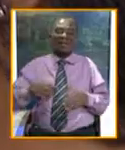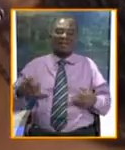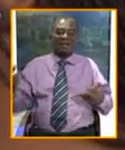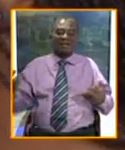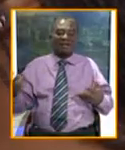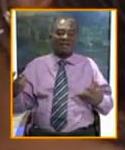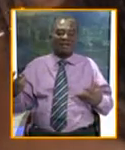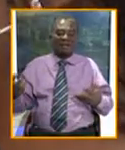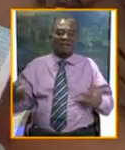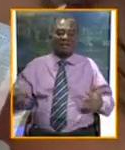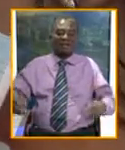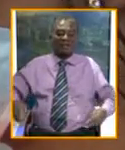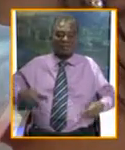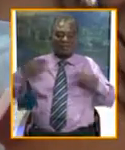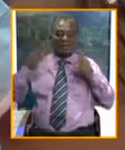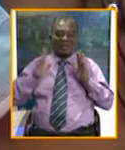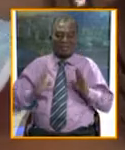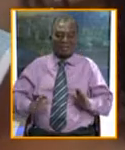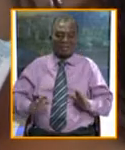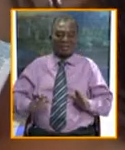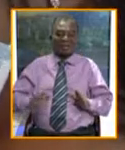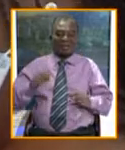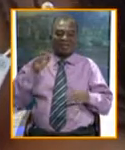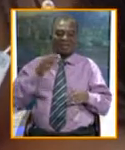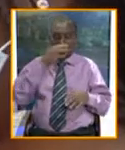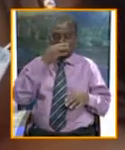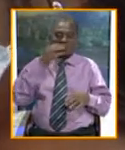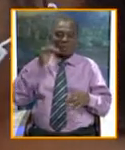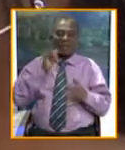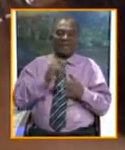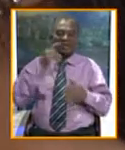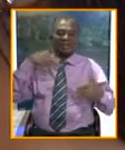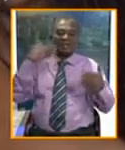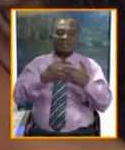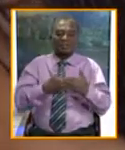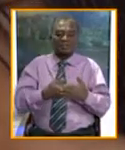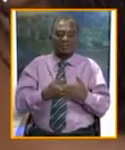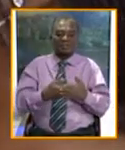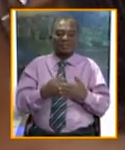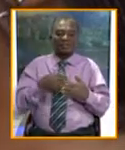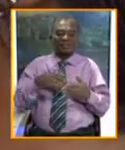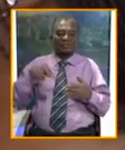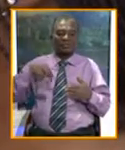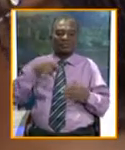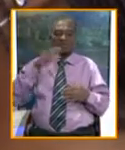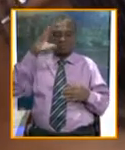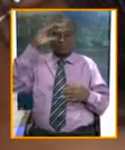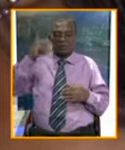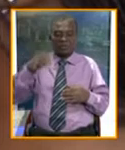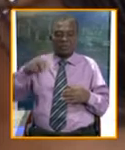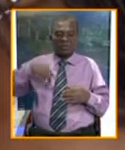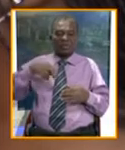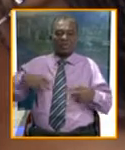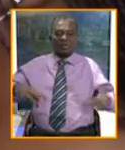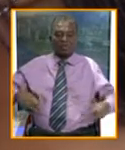a trouvé sur place à son passage sur le site du sinistre. Dès que ça arrive, c'est le ministère de la Construction. Au-delà de ça, nous sommes des hommes, donc nous